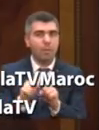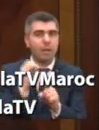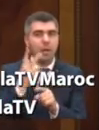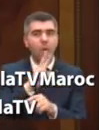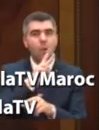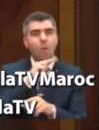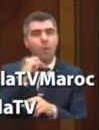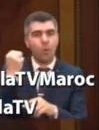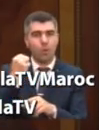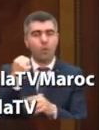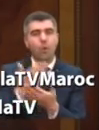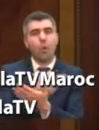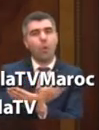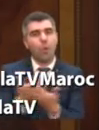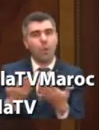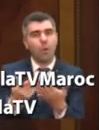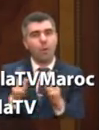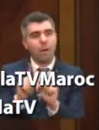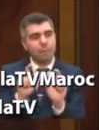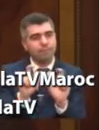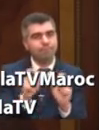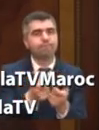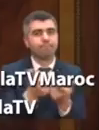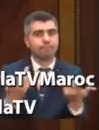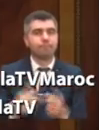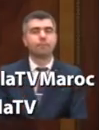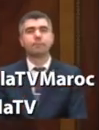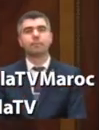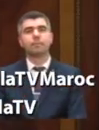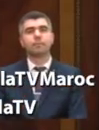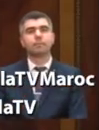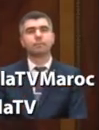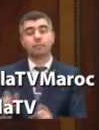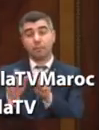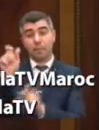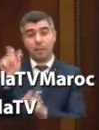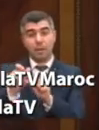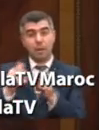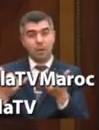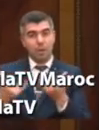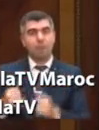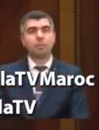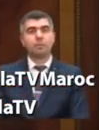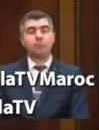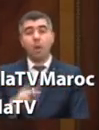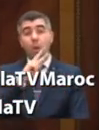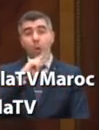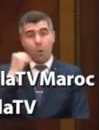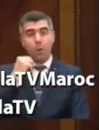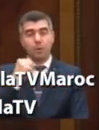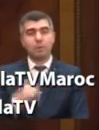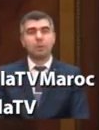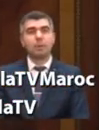الممنهجة التي تستهدف البشر والأرض. حضرات السيدات والسادة، إن إسرائيل